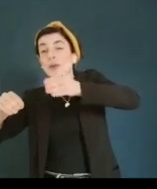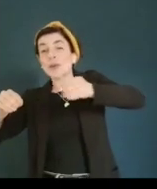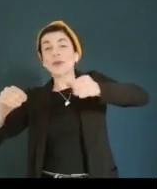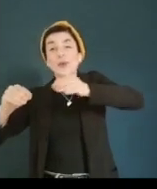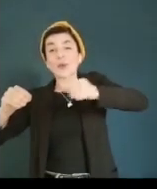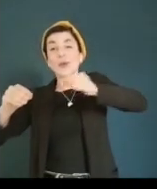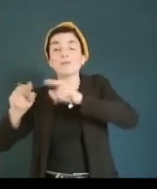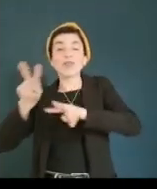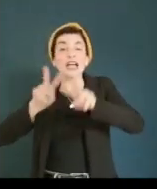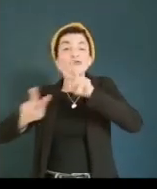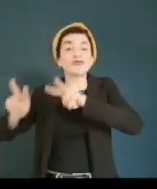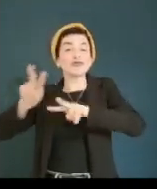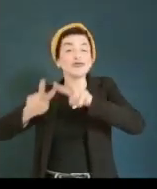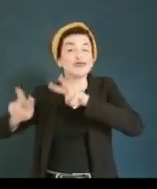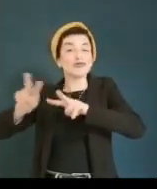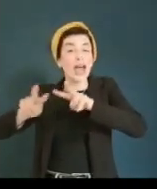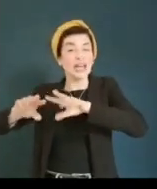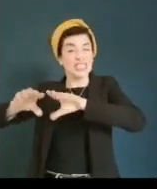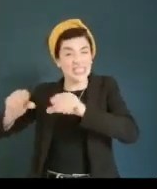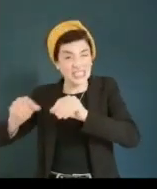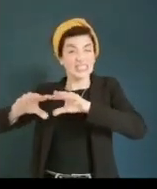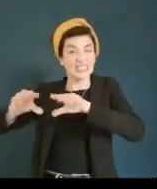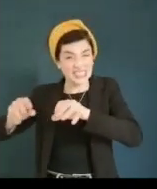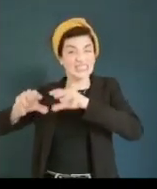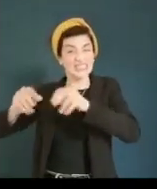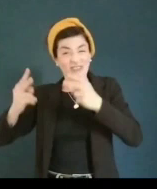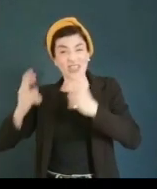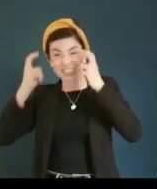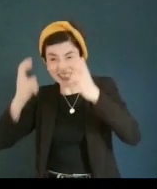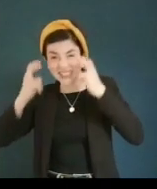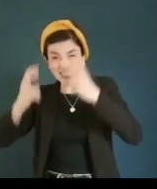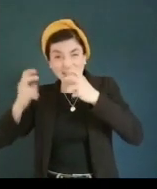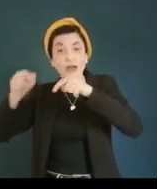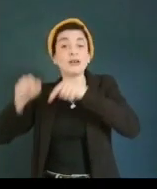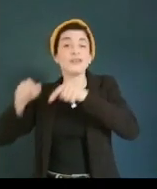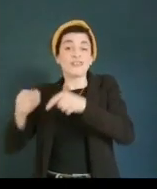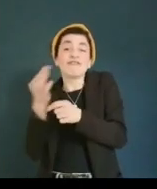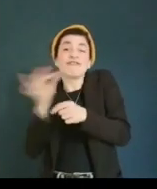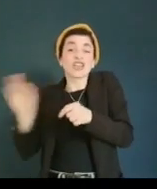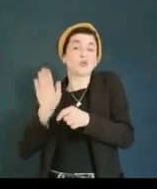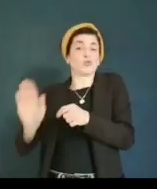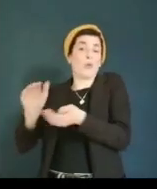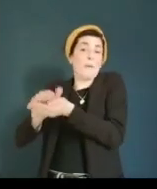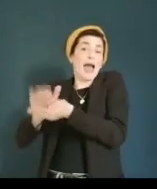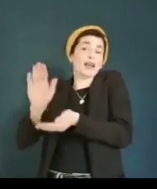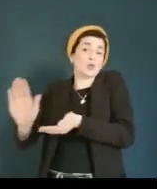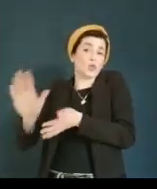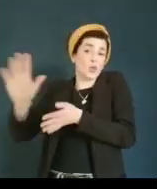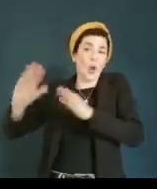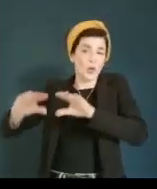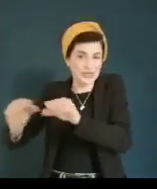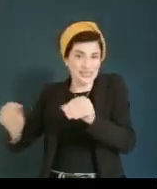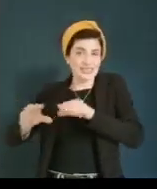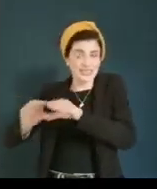l'altra, cercando di impastarlo, vi spiegavo, molto molto duro, perché appunto è questa la particolarità di